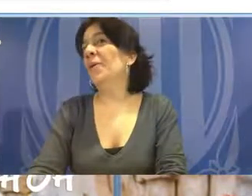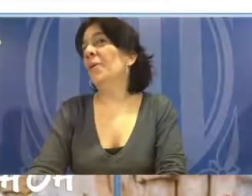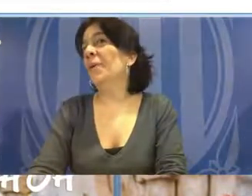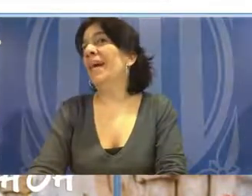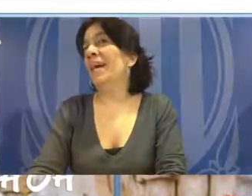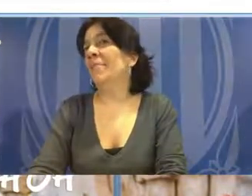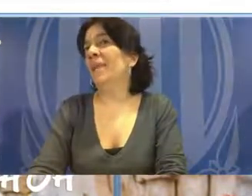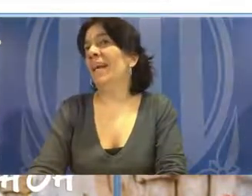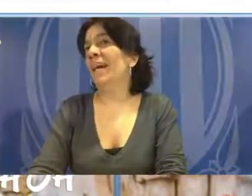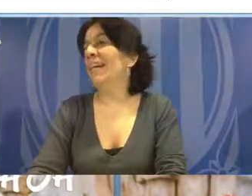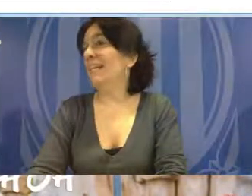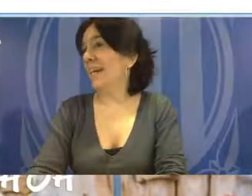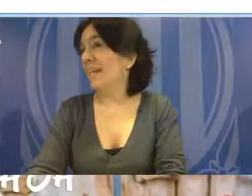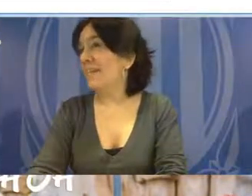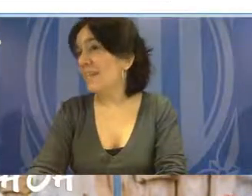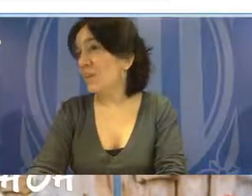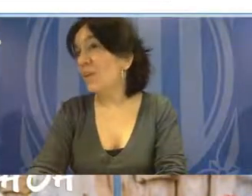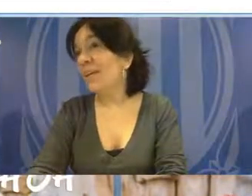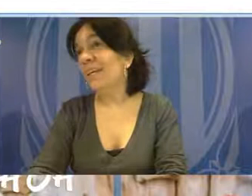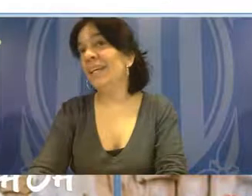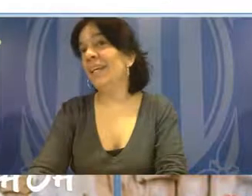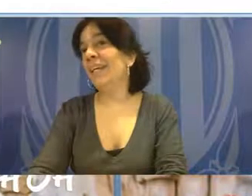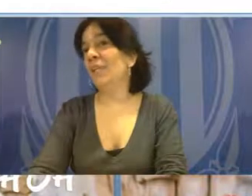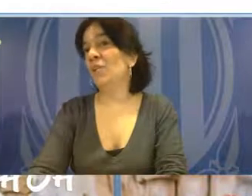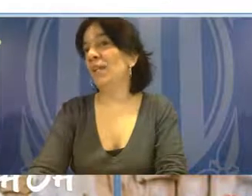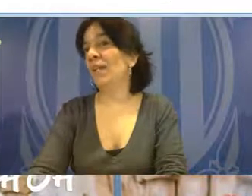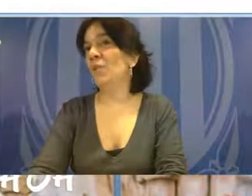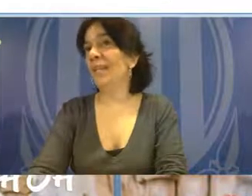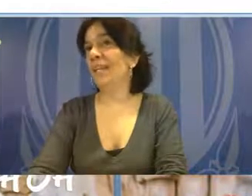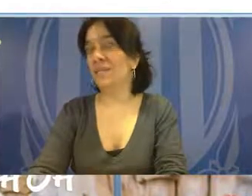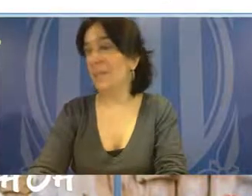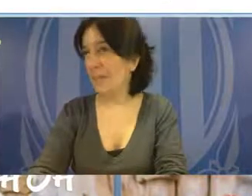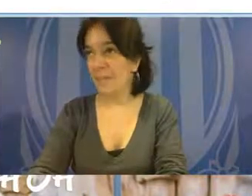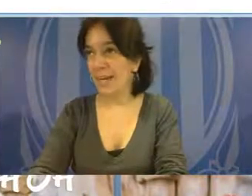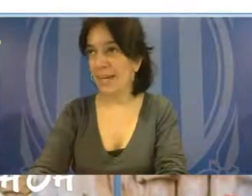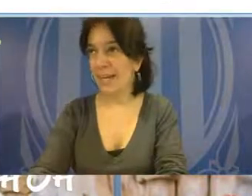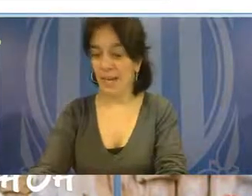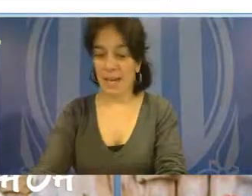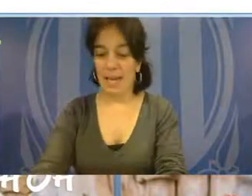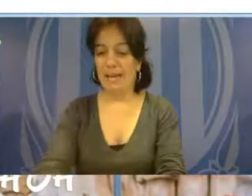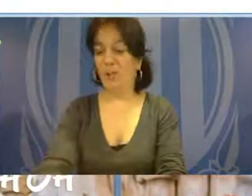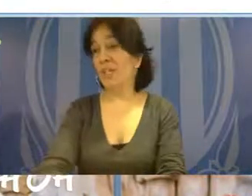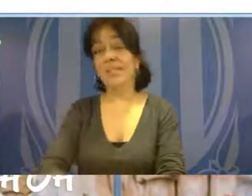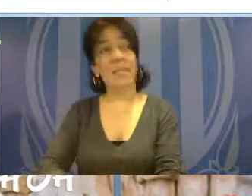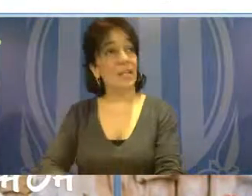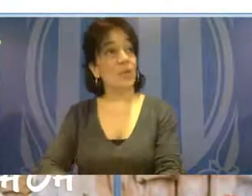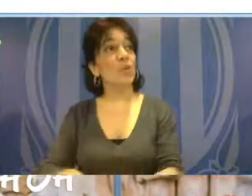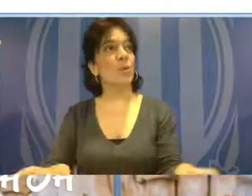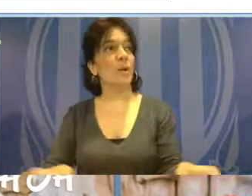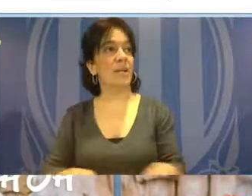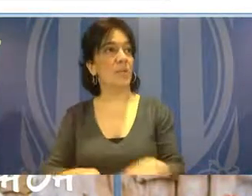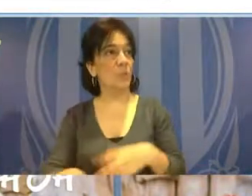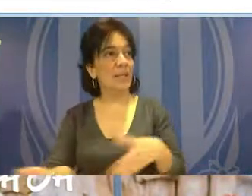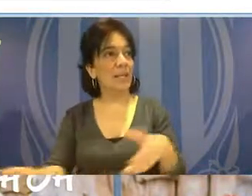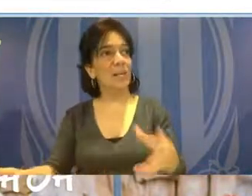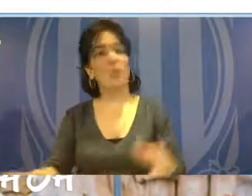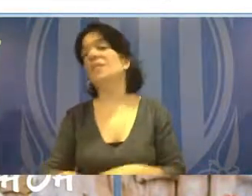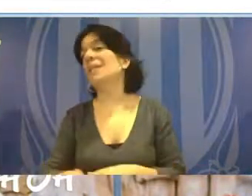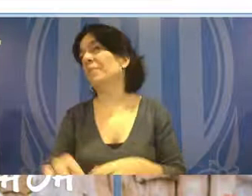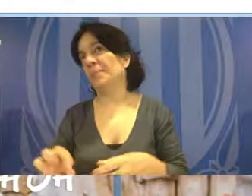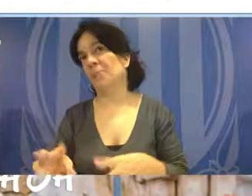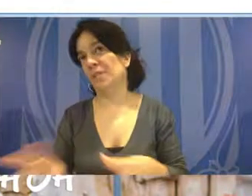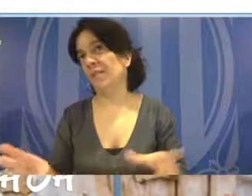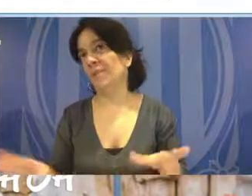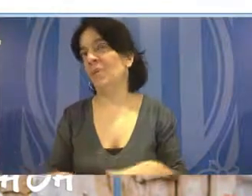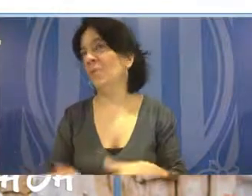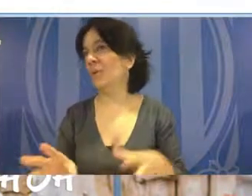Però bé, a veure, el que ens agrada és això, i llavors el que nosaltres fem també en tots els seguidors, quan ens publiquen, doncs